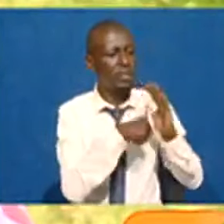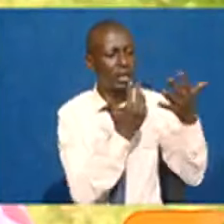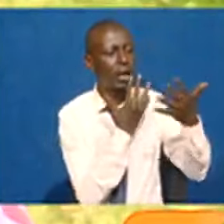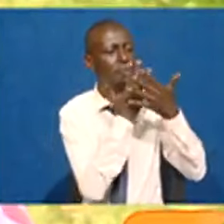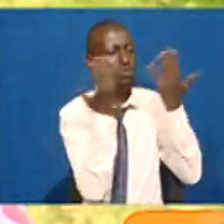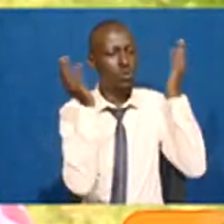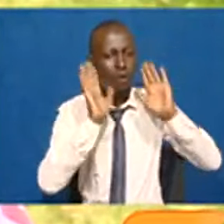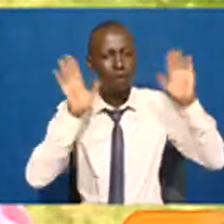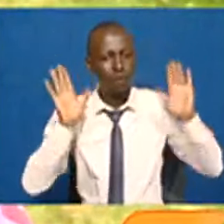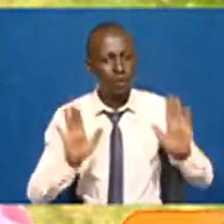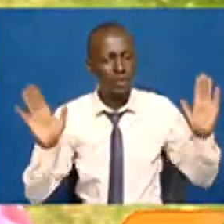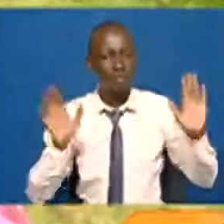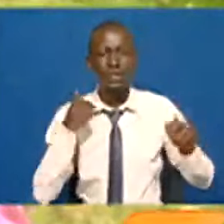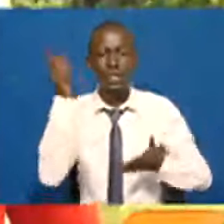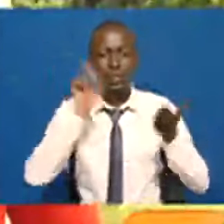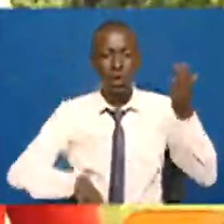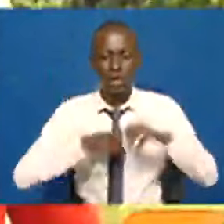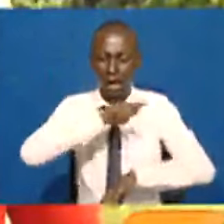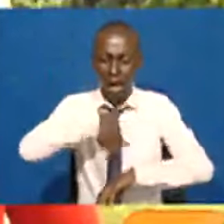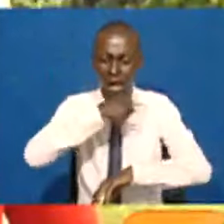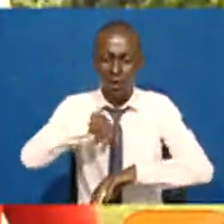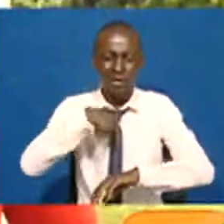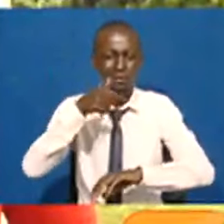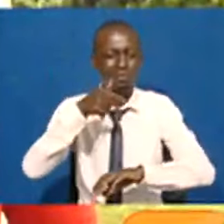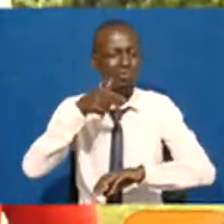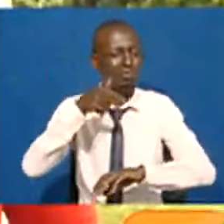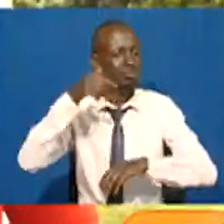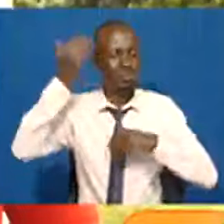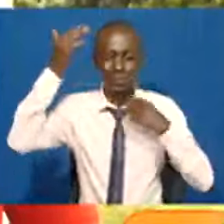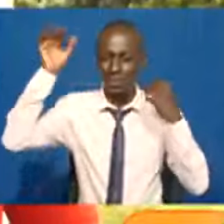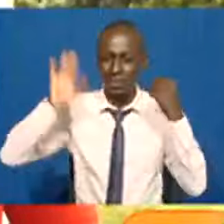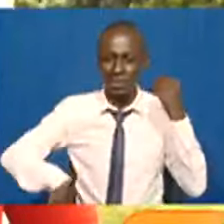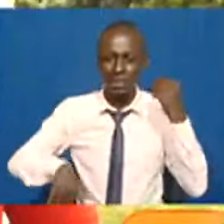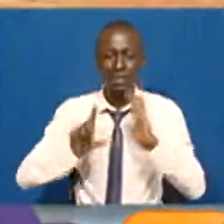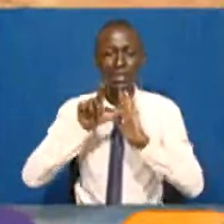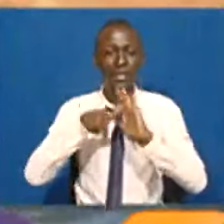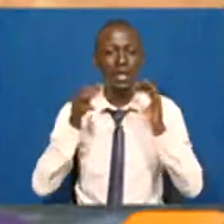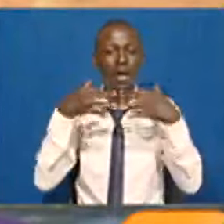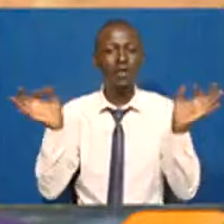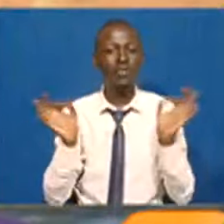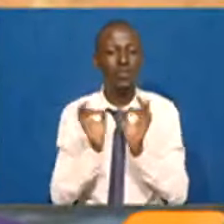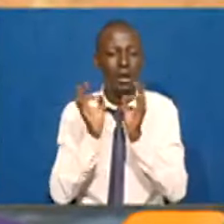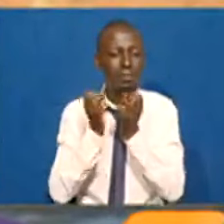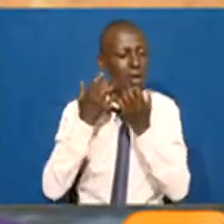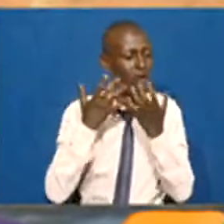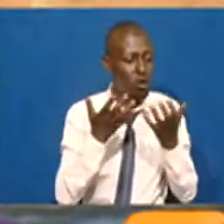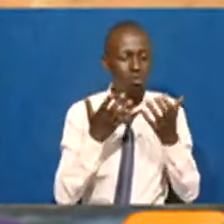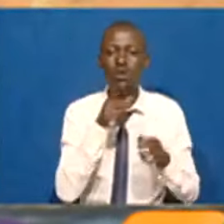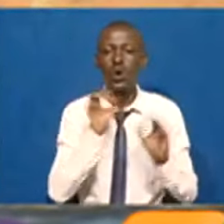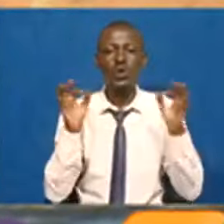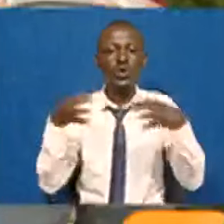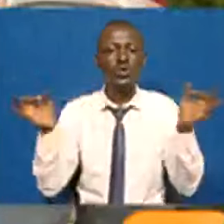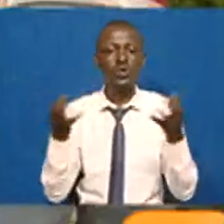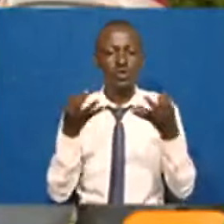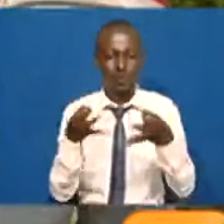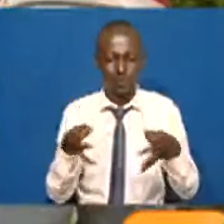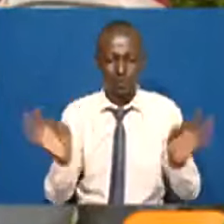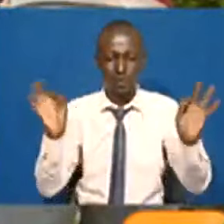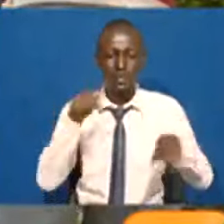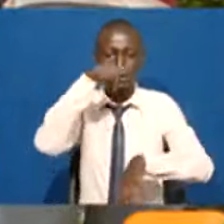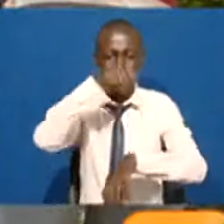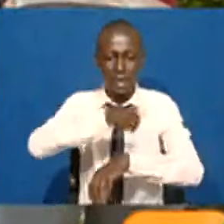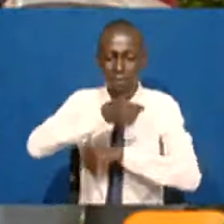ati ilikuwa late hours. Familia hii baadaye ilifahamishwa kuhusu kuachiliwa kwa kijana wake usiku wa manane